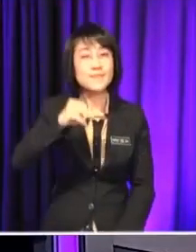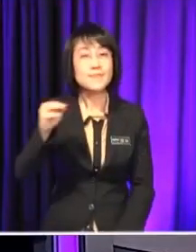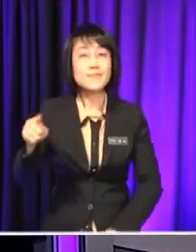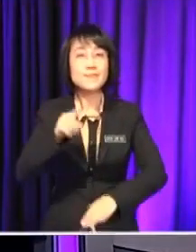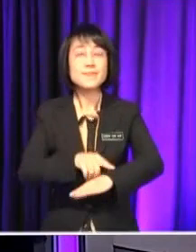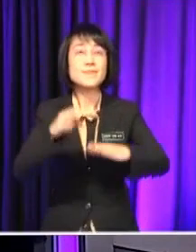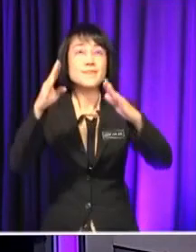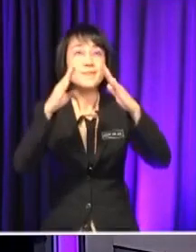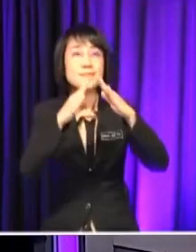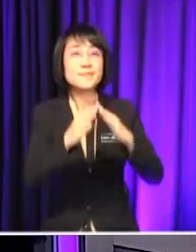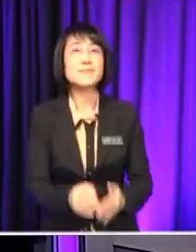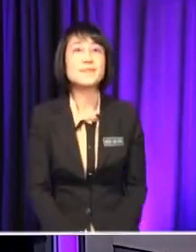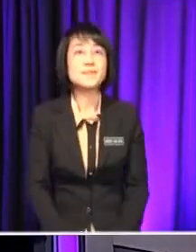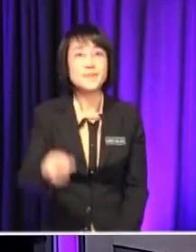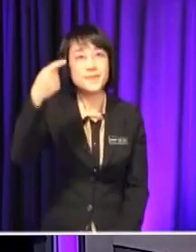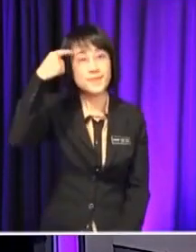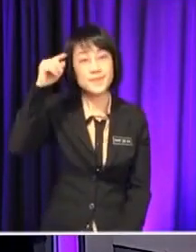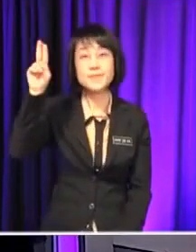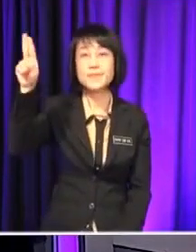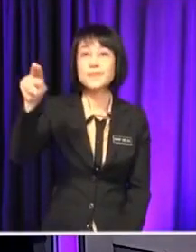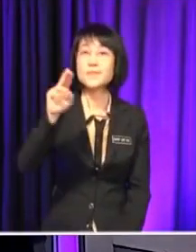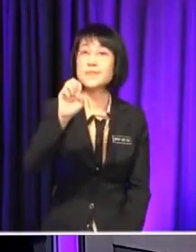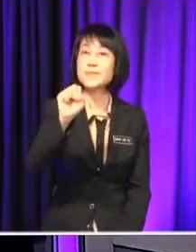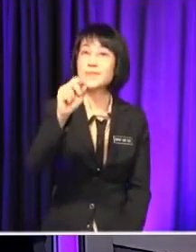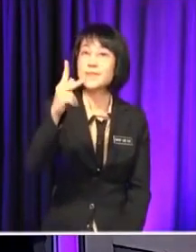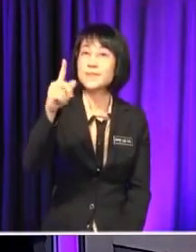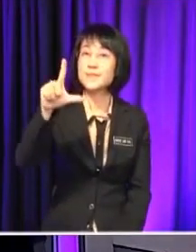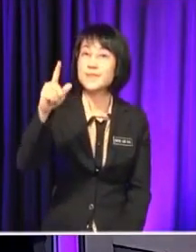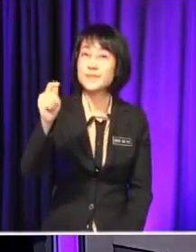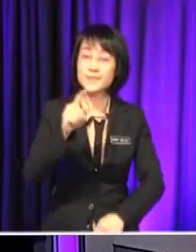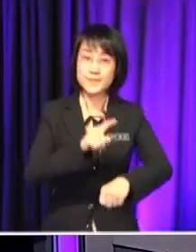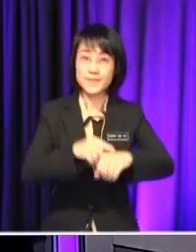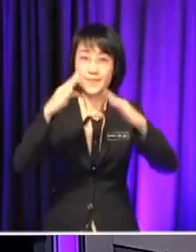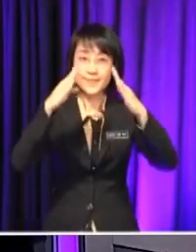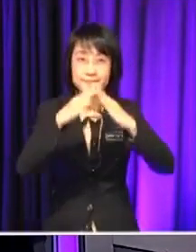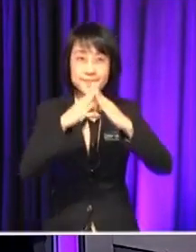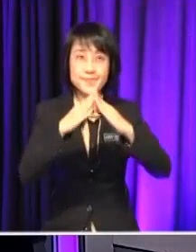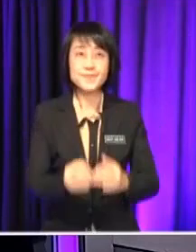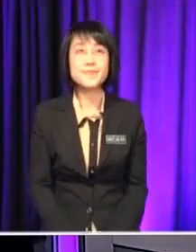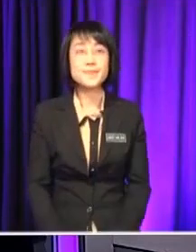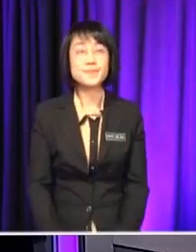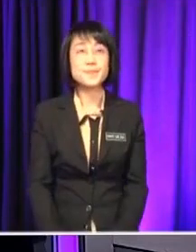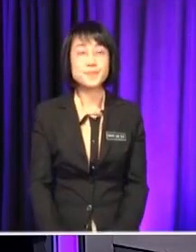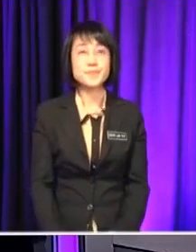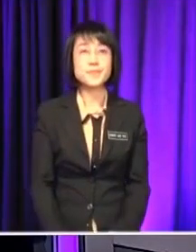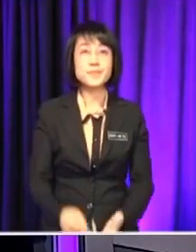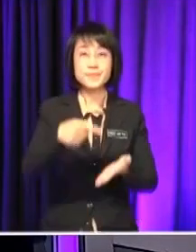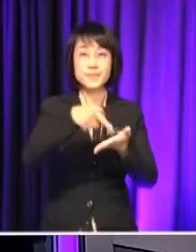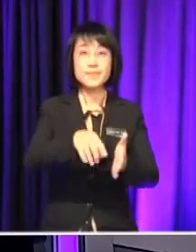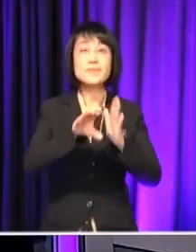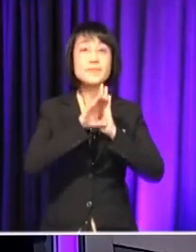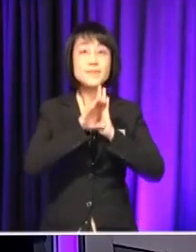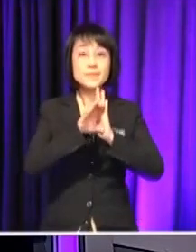setiap apa saja yang untuk memasang sqlt di rumah nah jadi ini adalah panel contoh